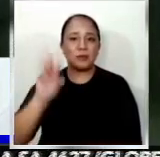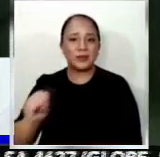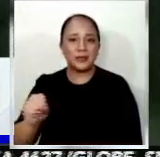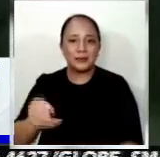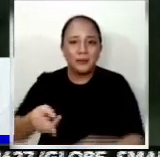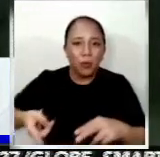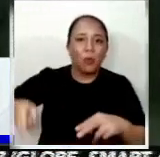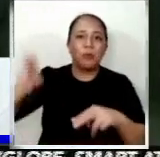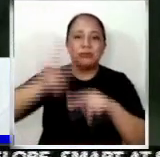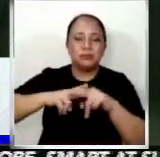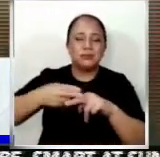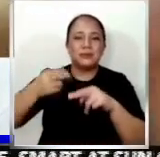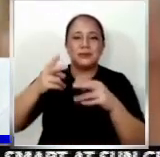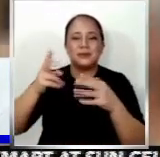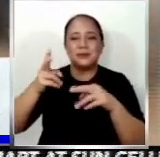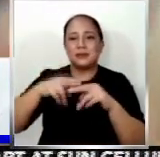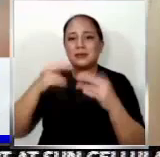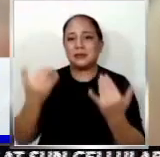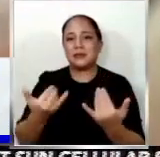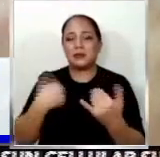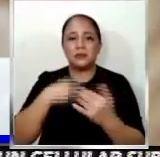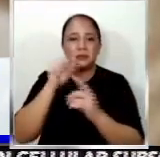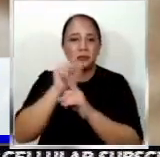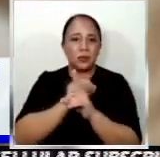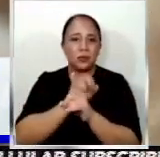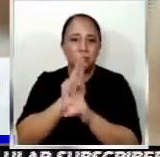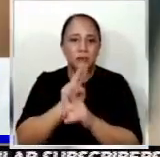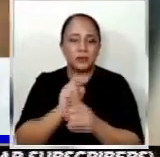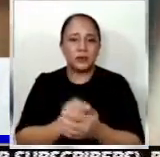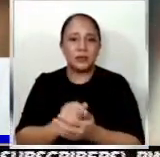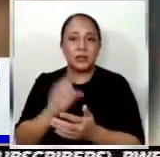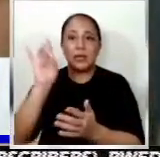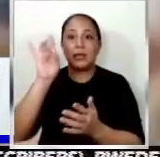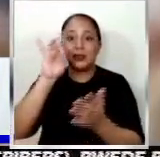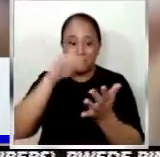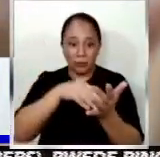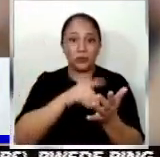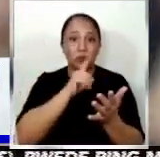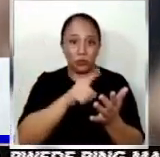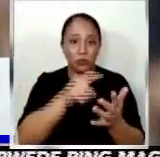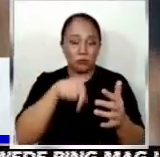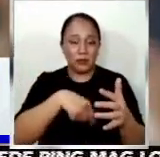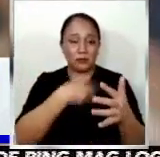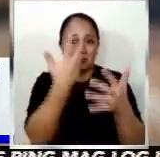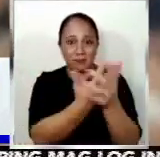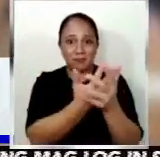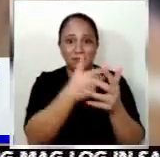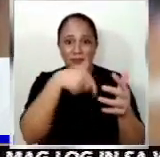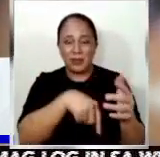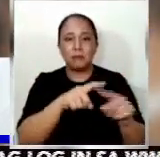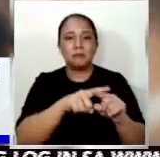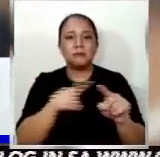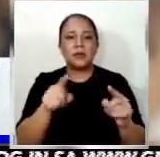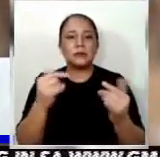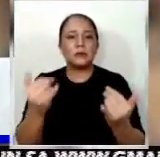congestion rate nitong Agosto. 8,000 lang dapat ang nakakulong dito sa Bilibid, pero sa kasalukuyan,